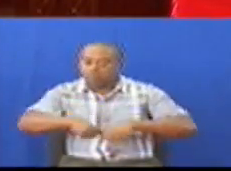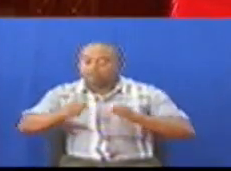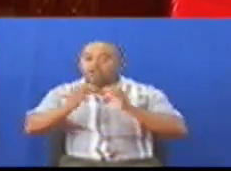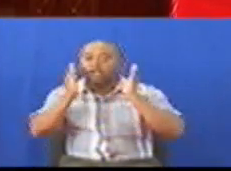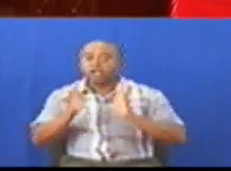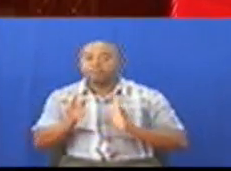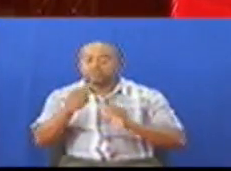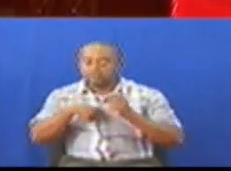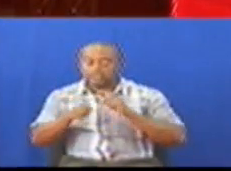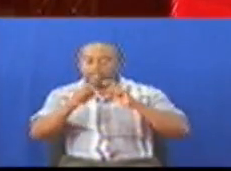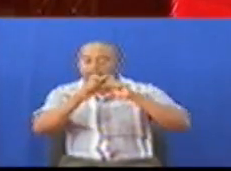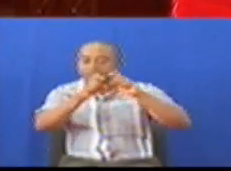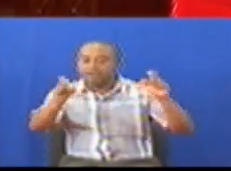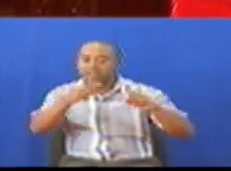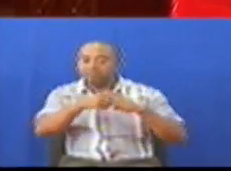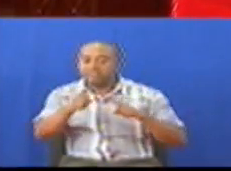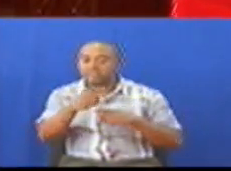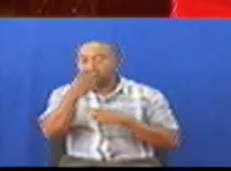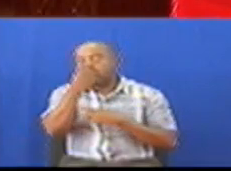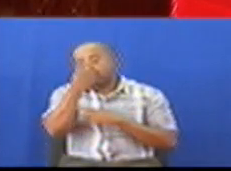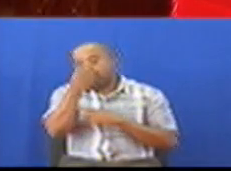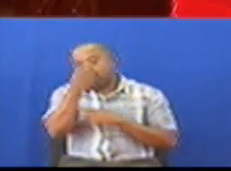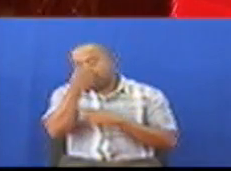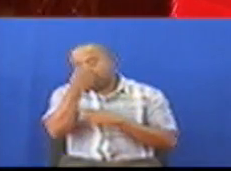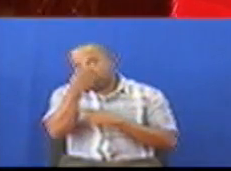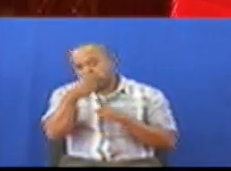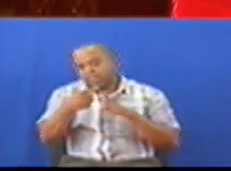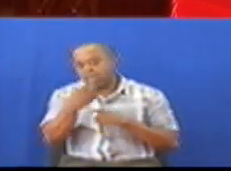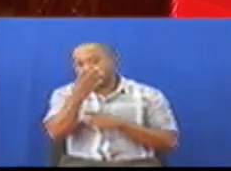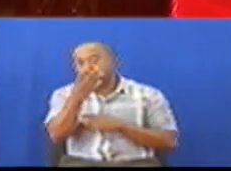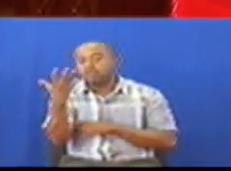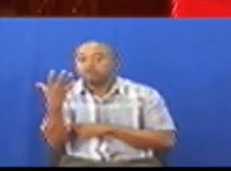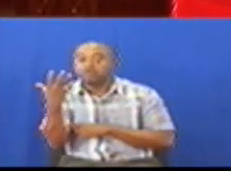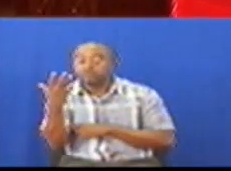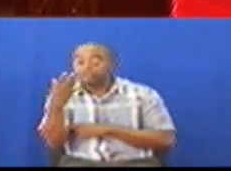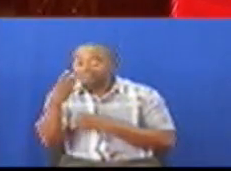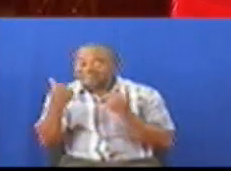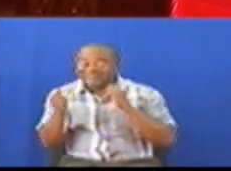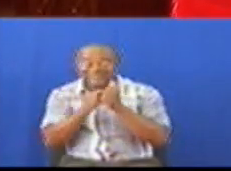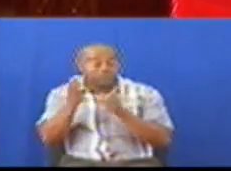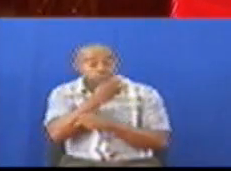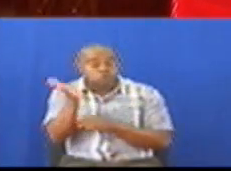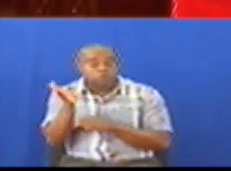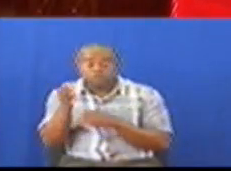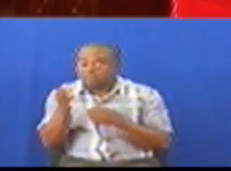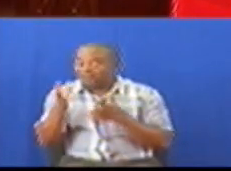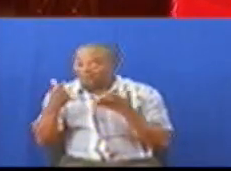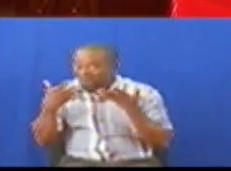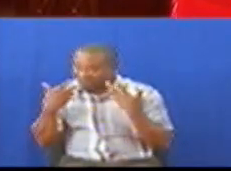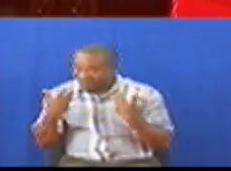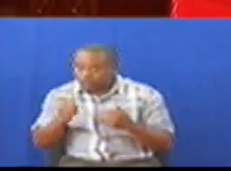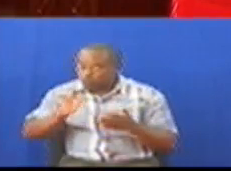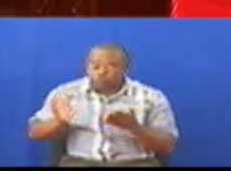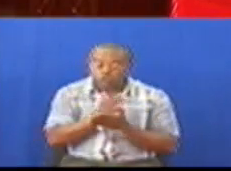ya 145-46 sababu na sera za ugatuaji wa madaraka. Kitendo chochote kinachofanyika cha kuiondolea TAMISEMI hasa mabaraza